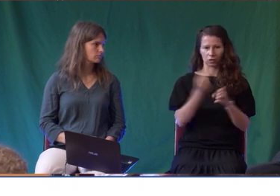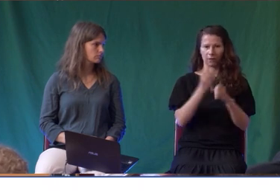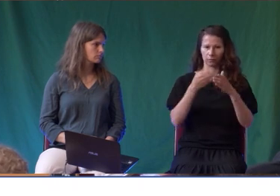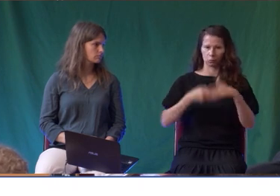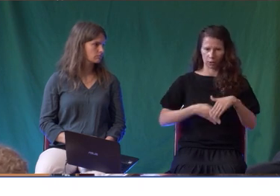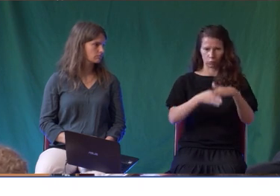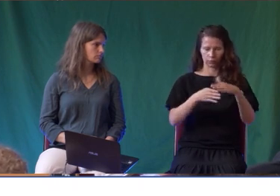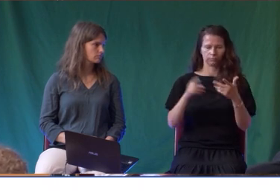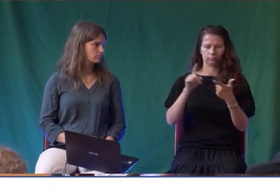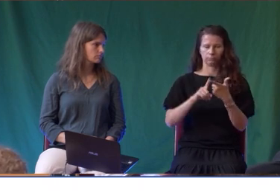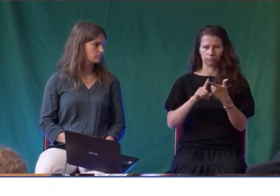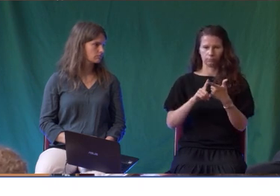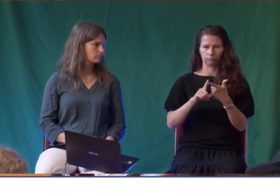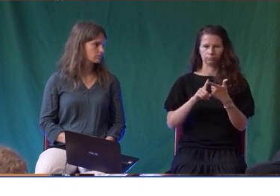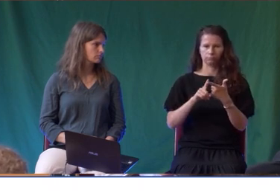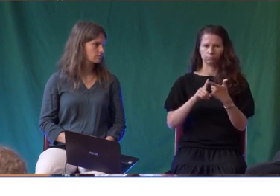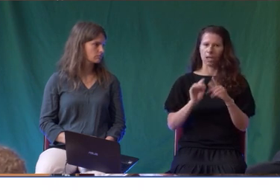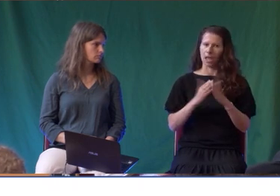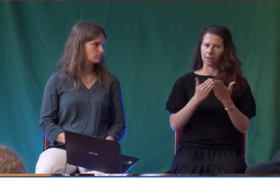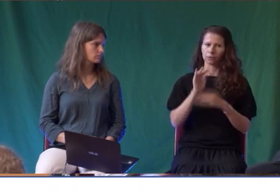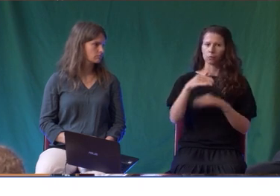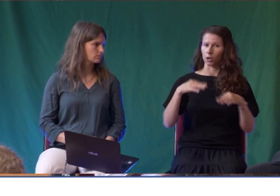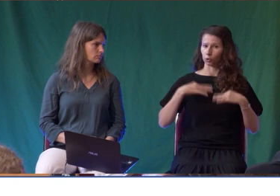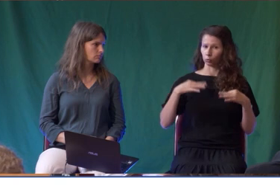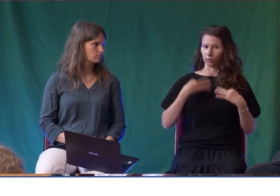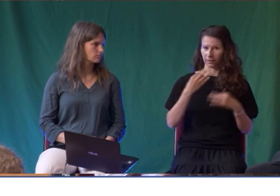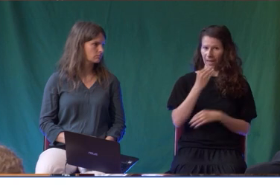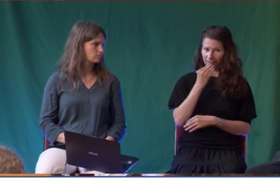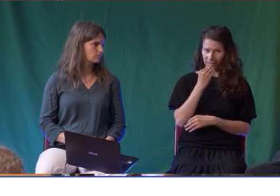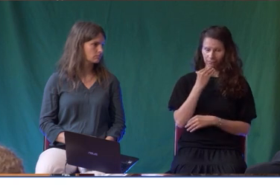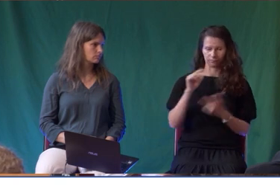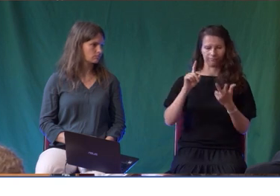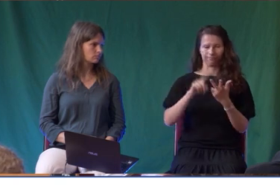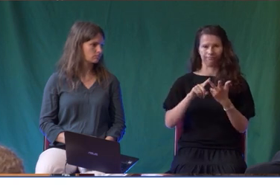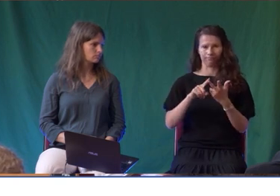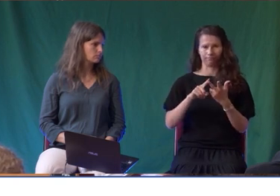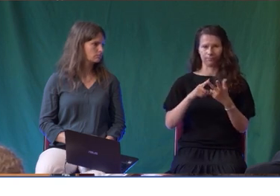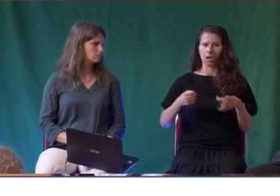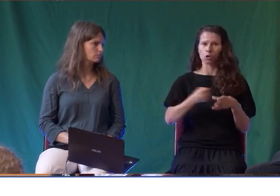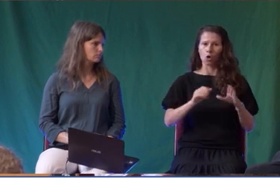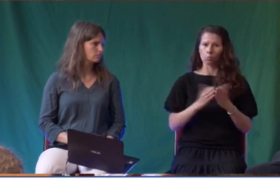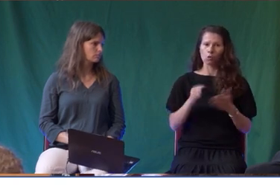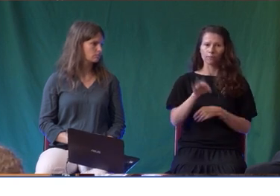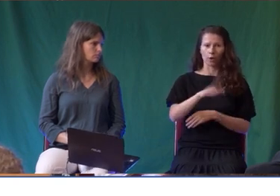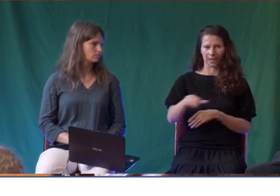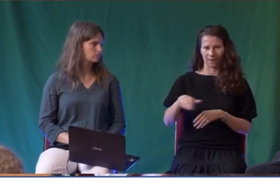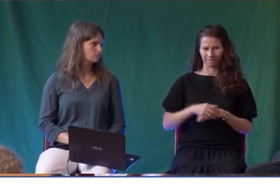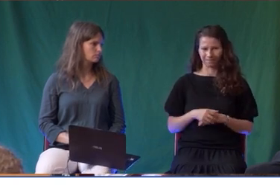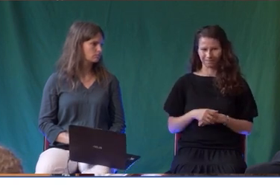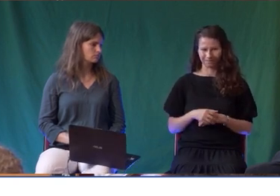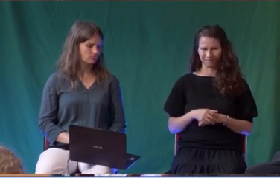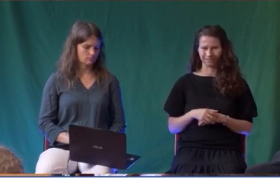das zweite ist ein Heft über gesundes Essen und das dritte ist ein Kochbuch für Kinder